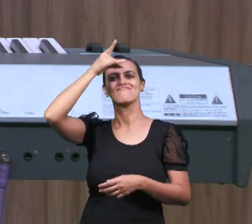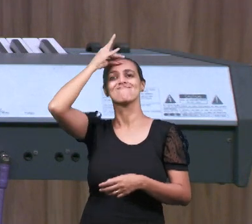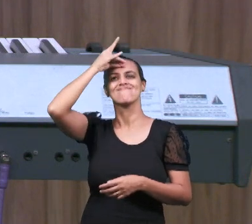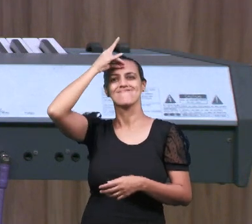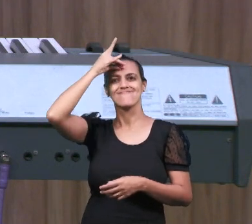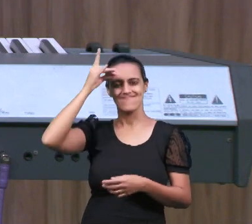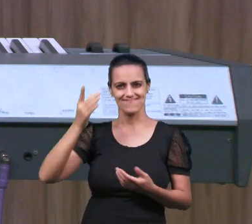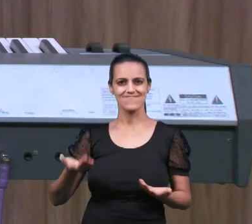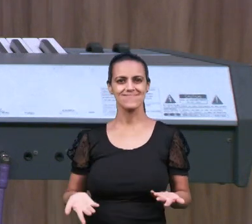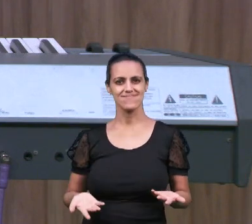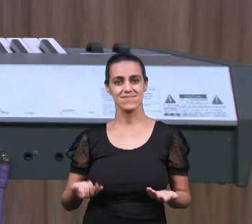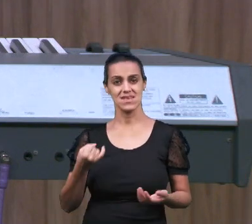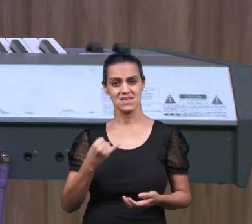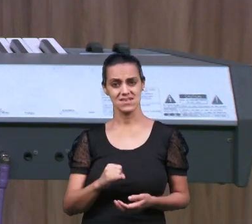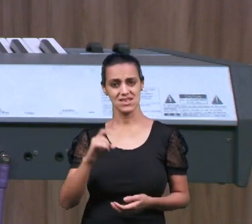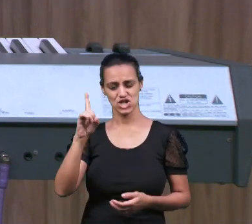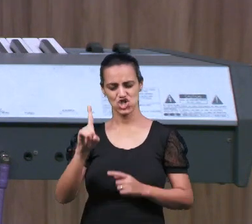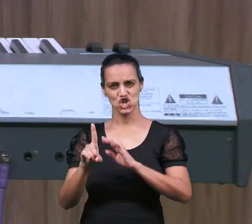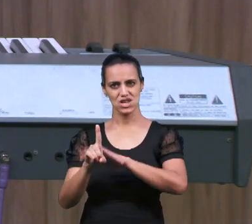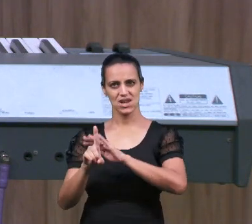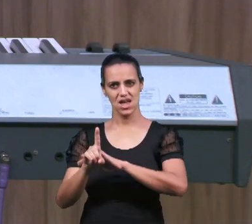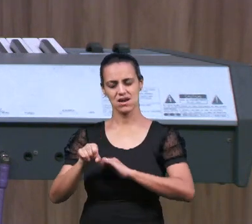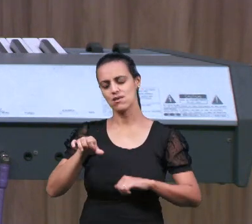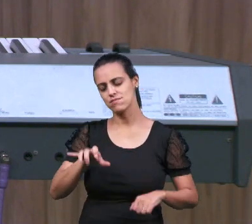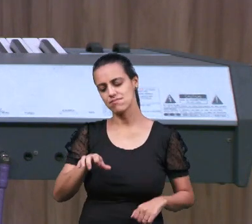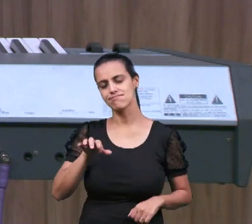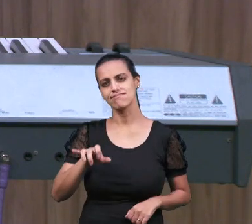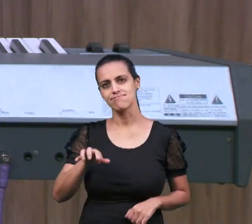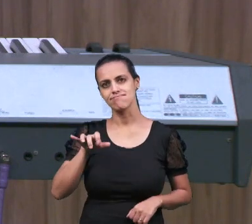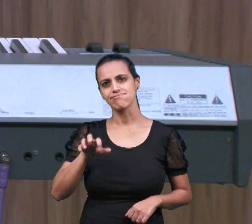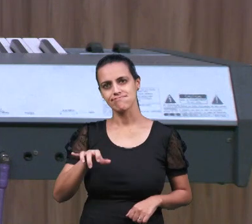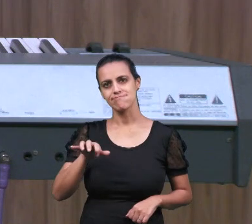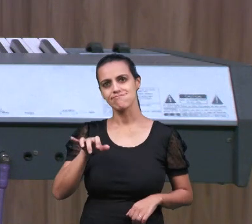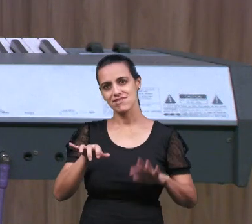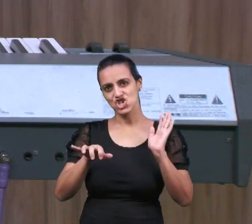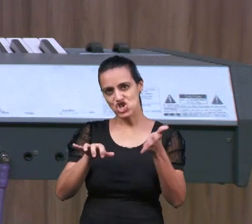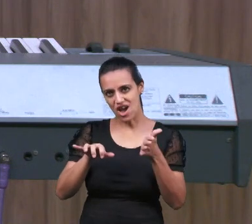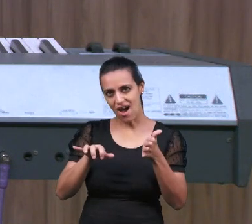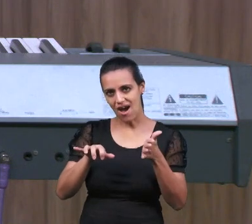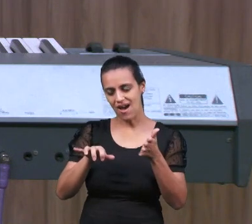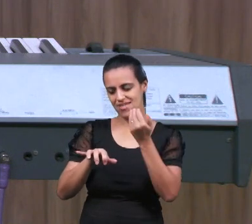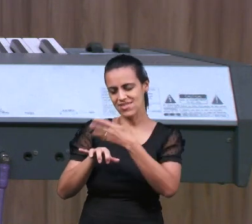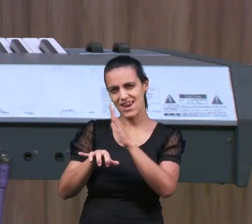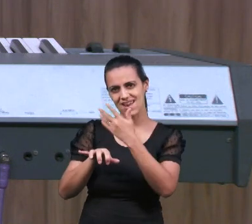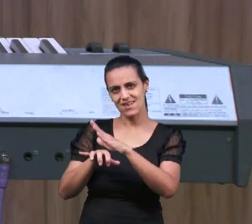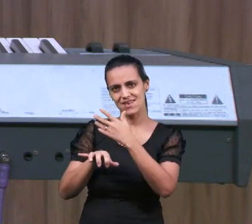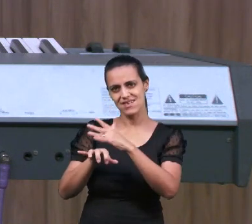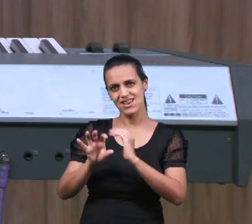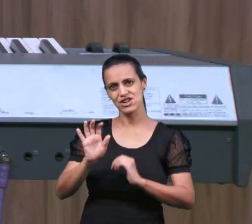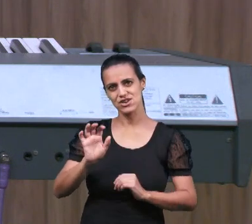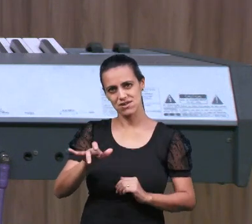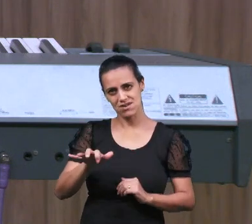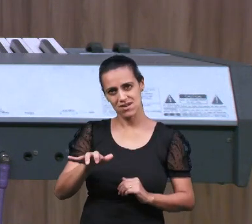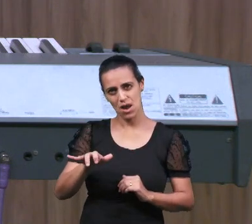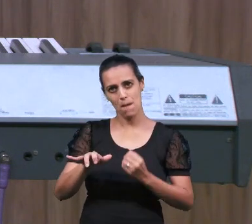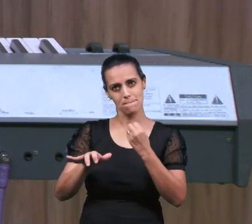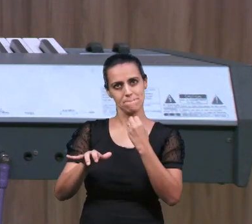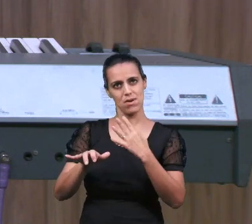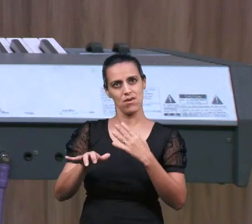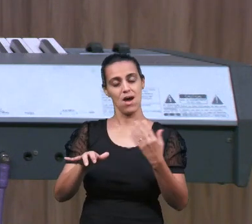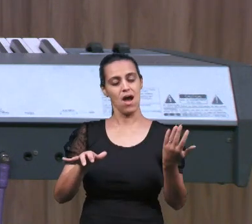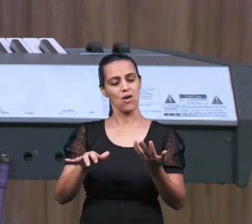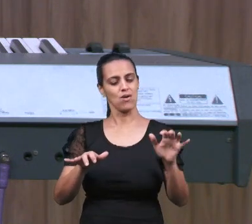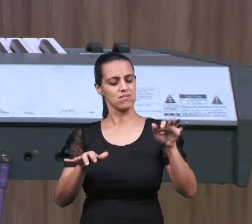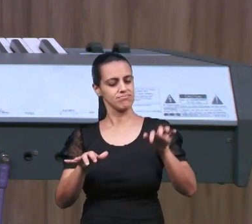après. Si vous êtes entraîné beaucoup la main droite, dans l'introduction, comme dans toute la partie de la louange, ce ne sera pas